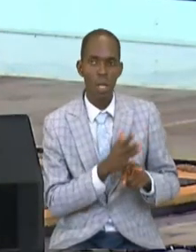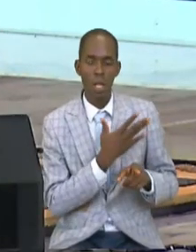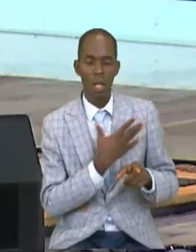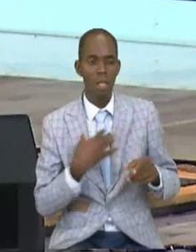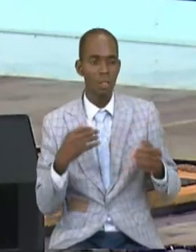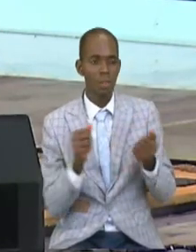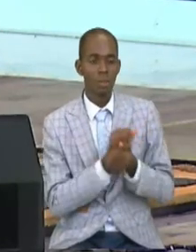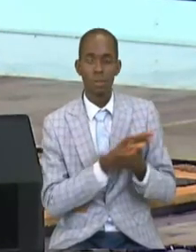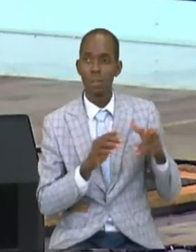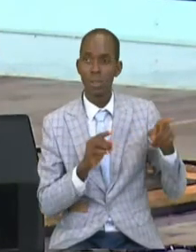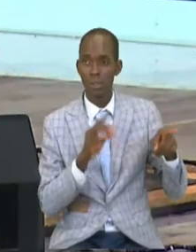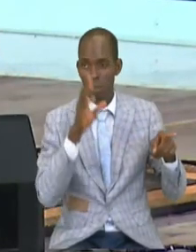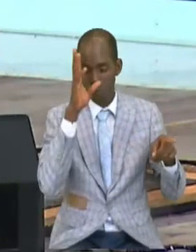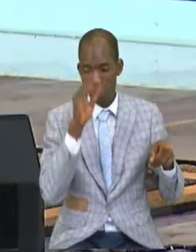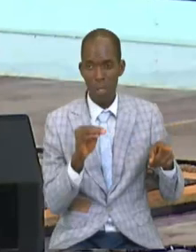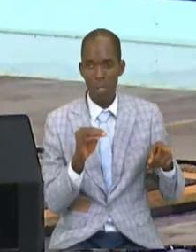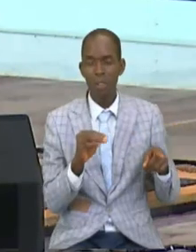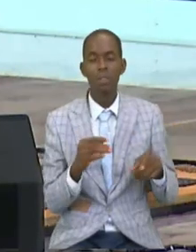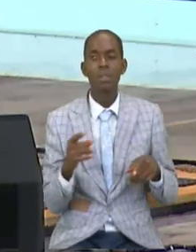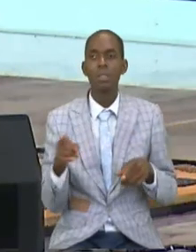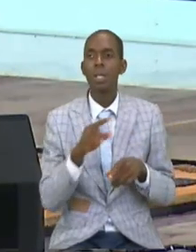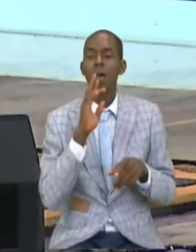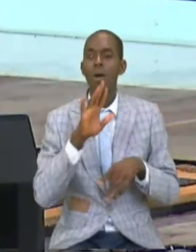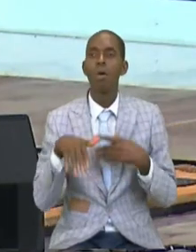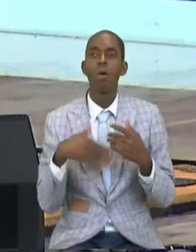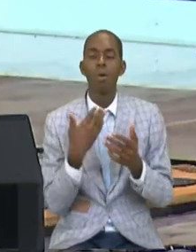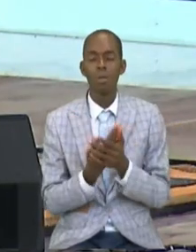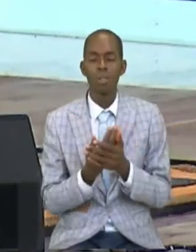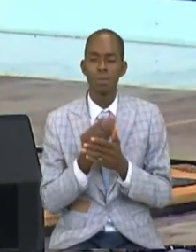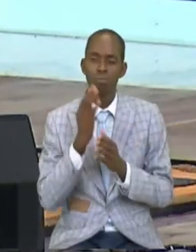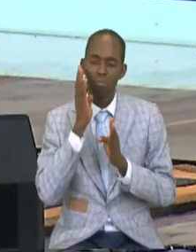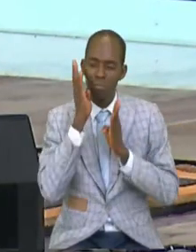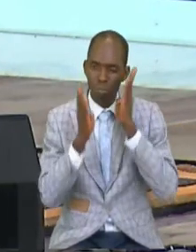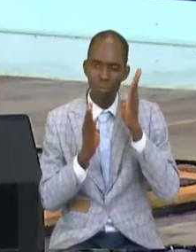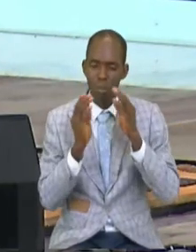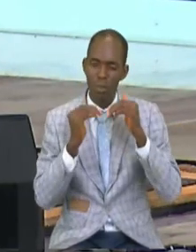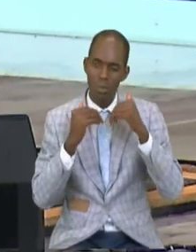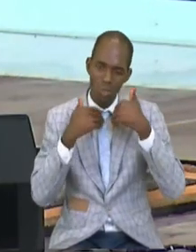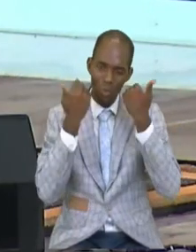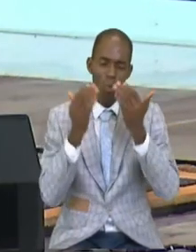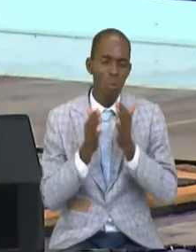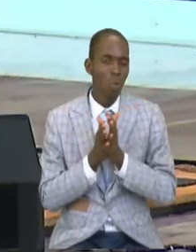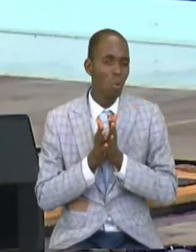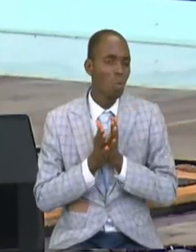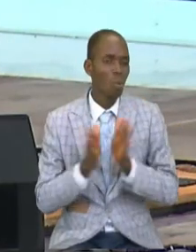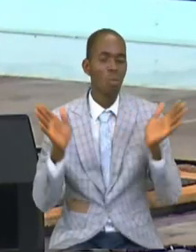détruire. Alors, ils sont publiquement en